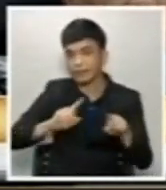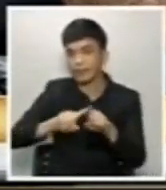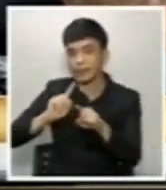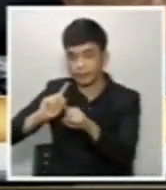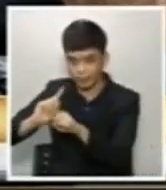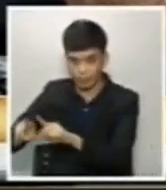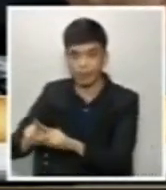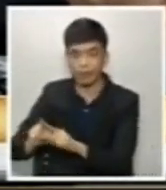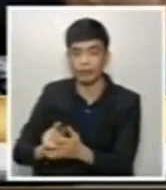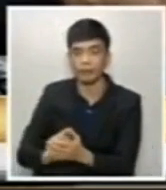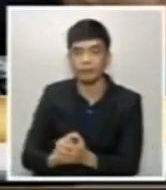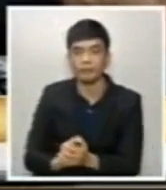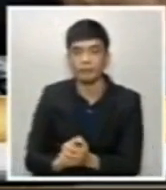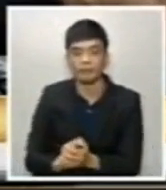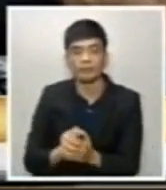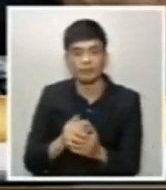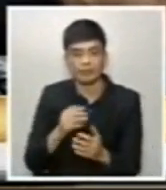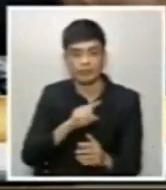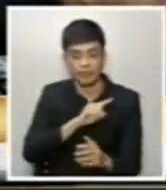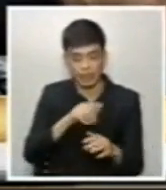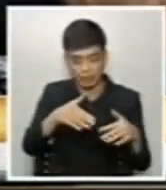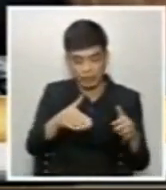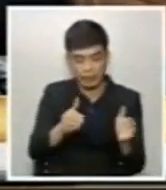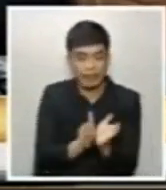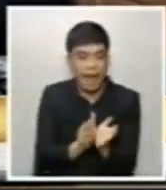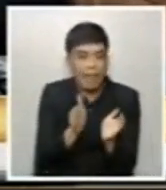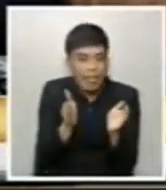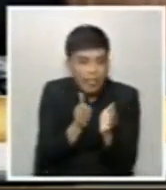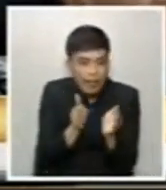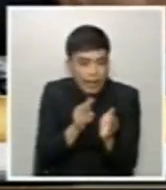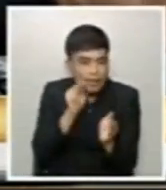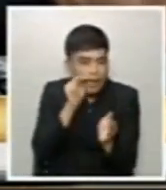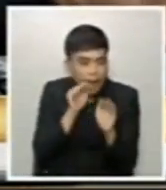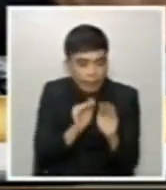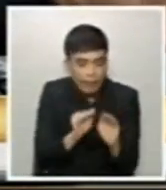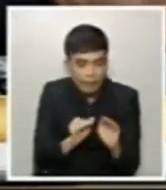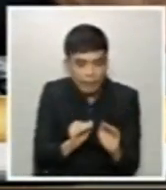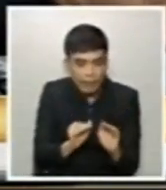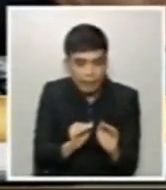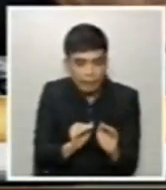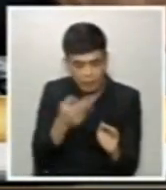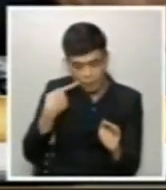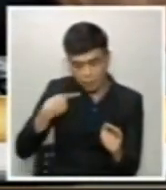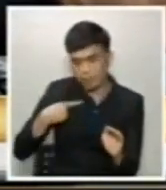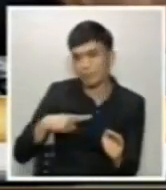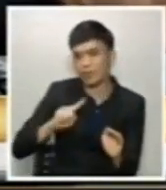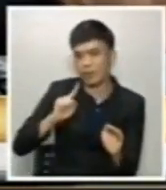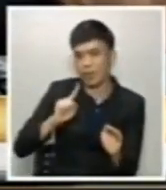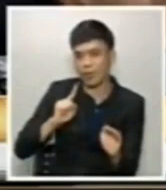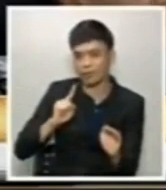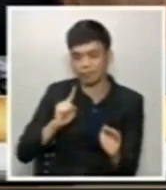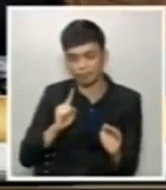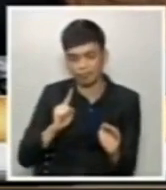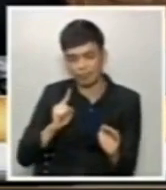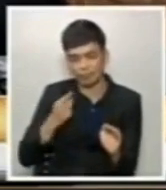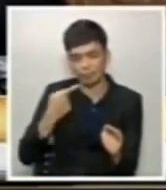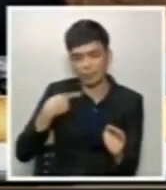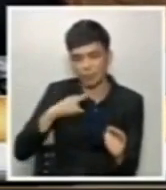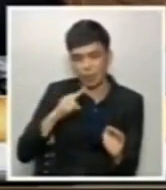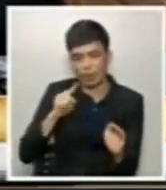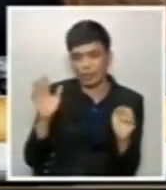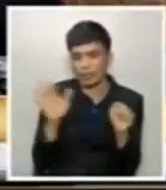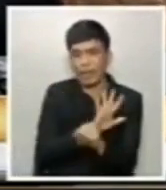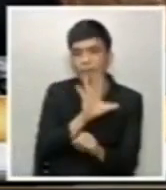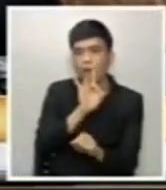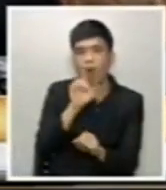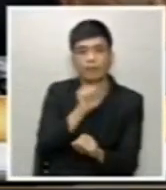างๆที่มีอ่างเก็บน้ำขนาดเล็กหรือขนาดกลางที่ยังใช้ประโยชน์ไม่ได้เต็ม 100% หรือบ